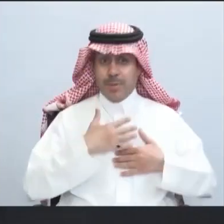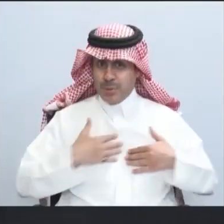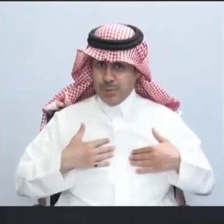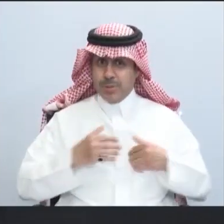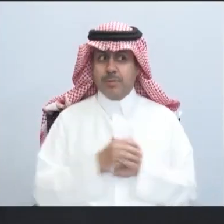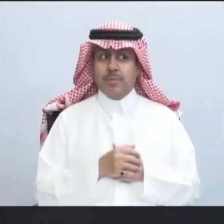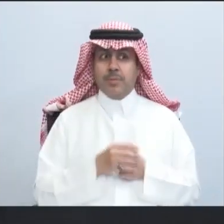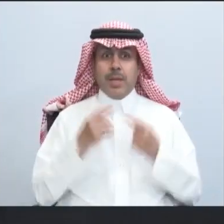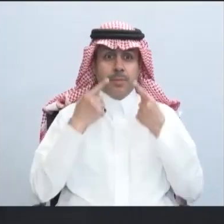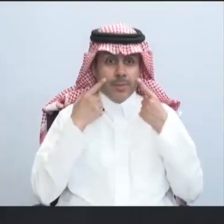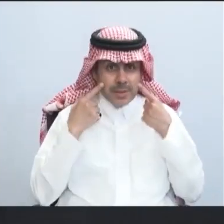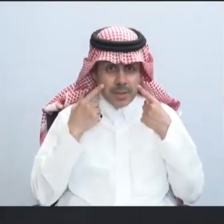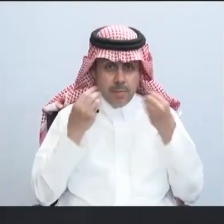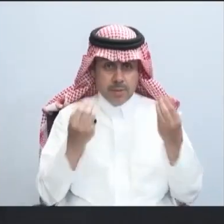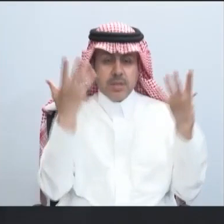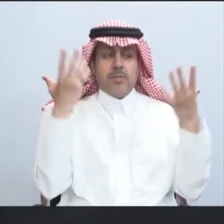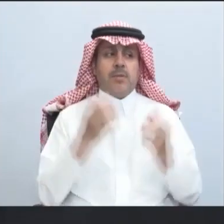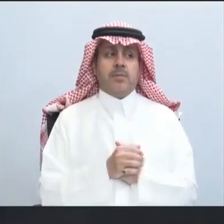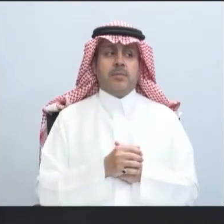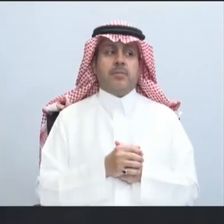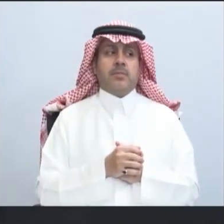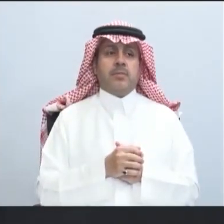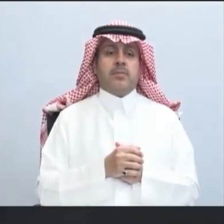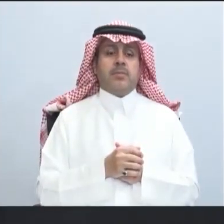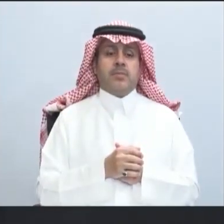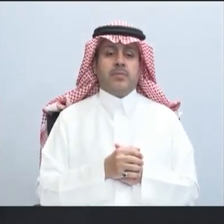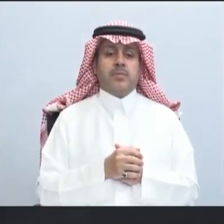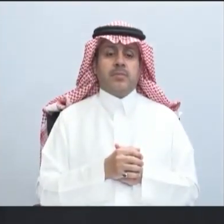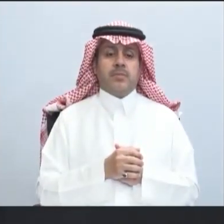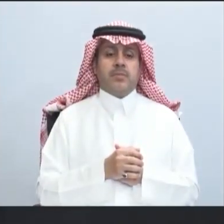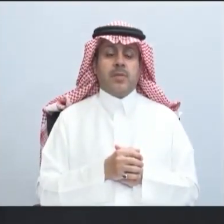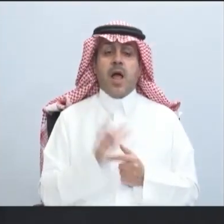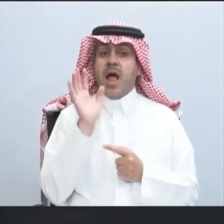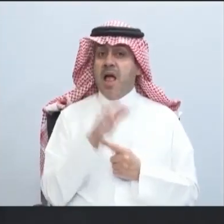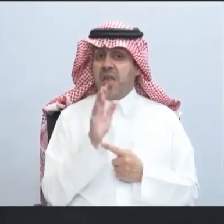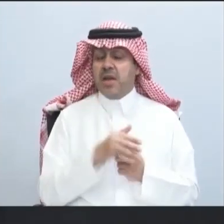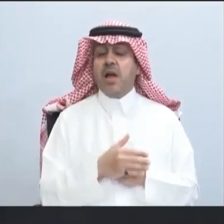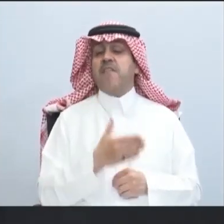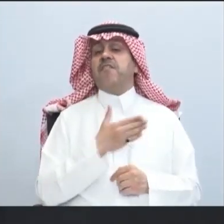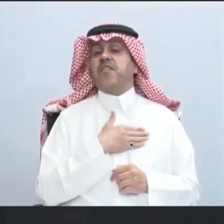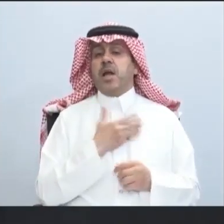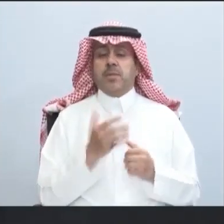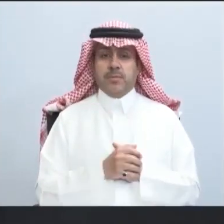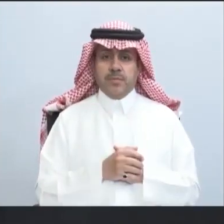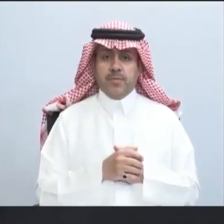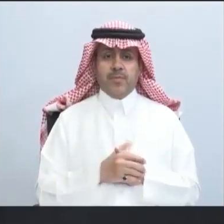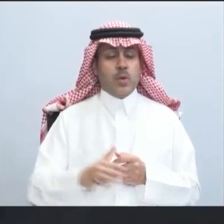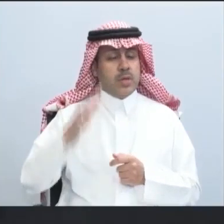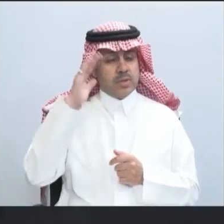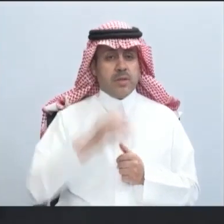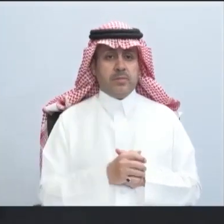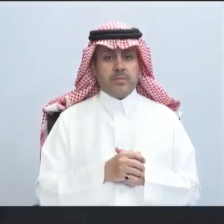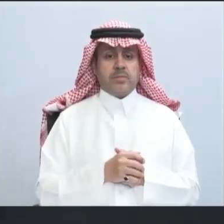وتتبع وتبع ذلك بابتسامات جميله ماذا يكون اثرها على في قلبك وعليكم